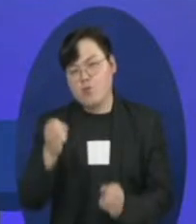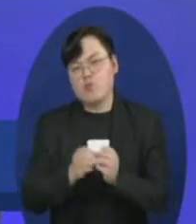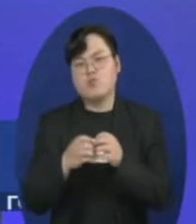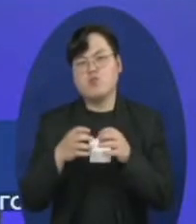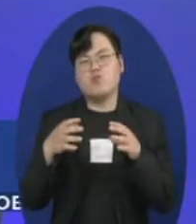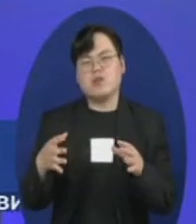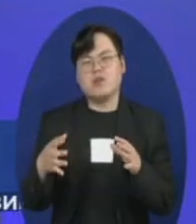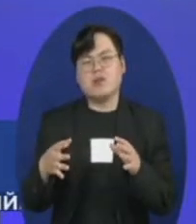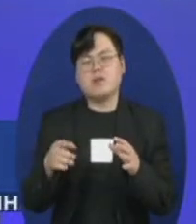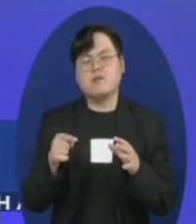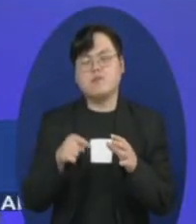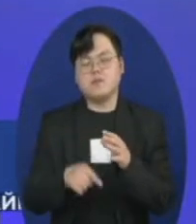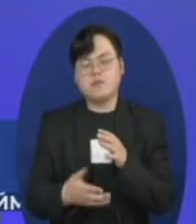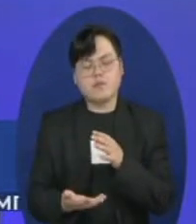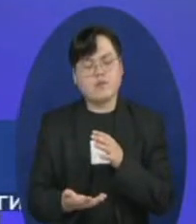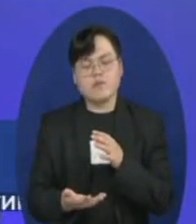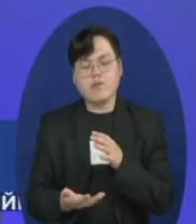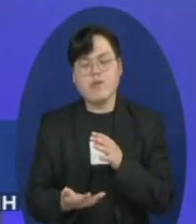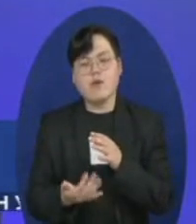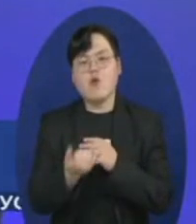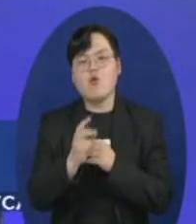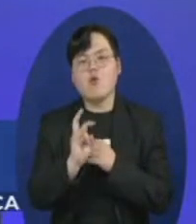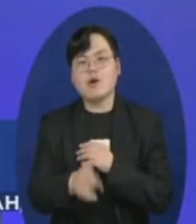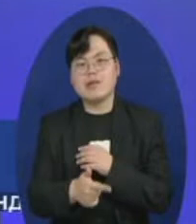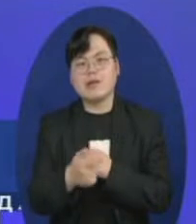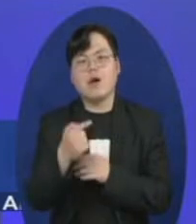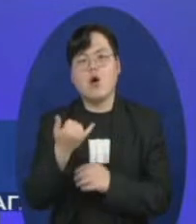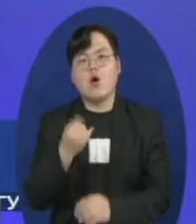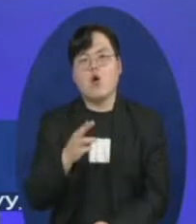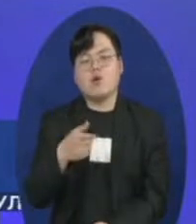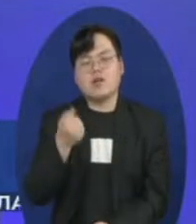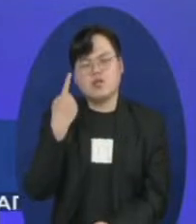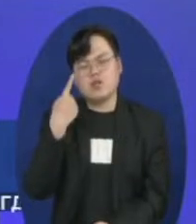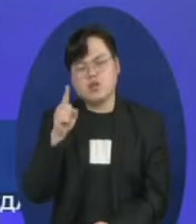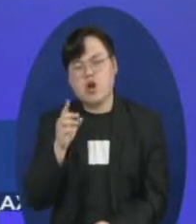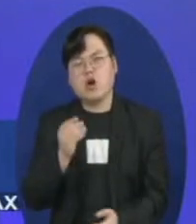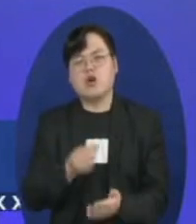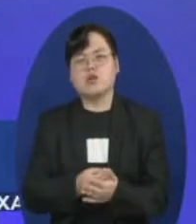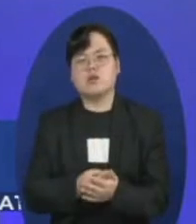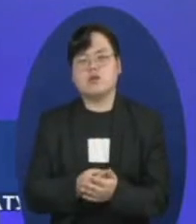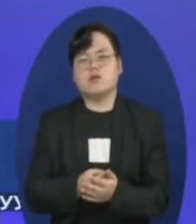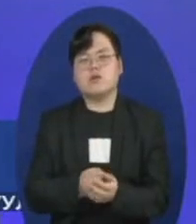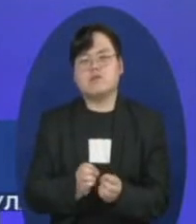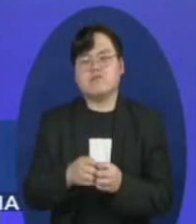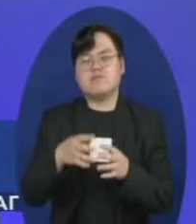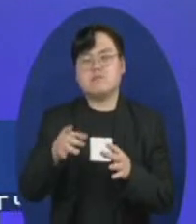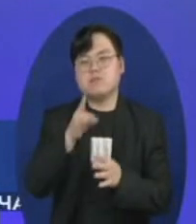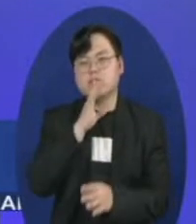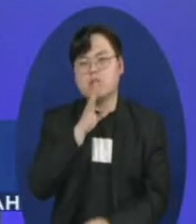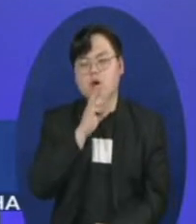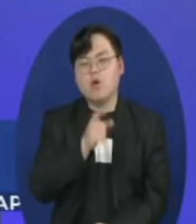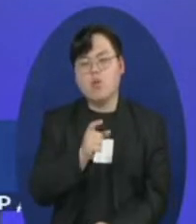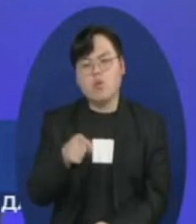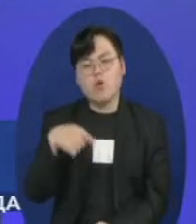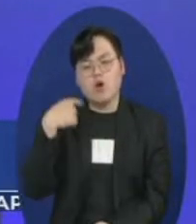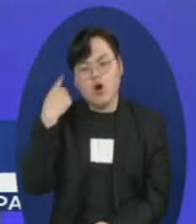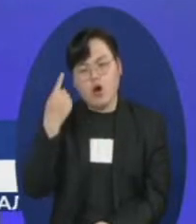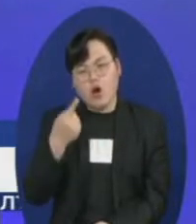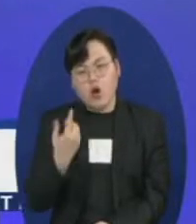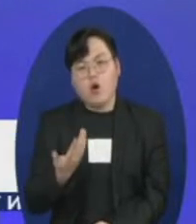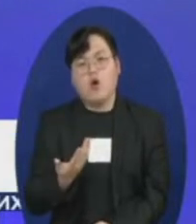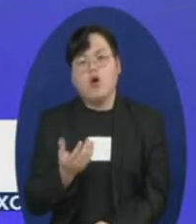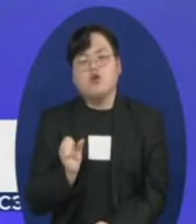номын үндэс нь унах нь урлаг, утга зохиол, цэцгэлэн хөгжих хөшүүргийг содруулж, ард түмний оюун